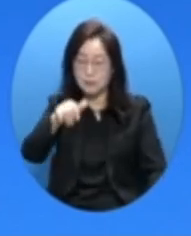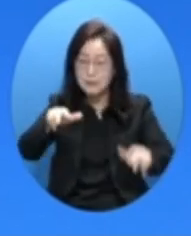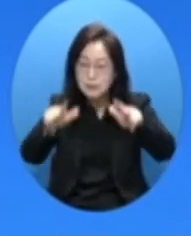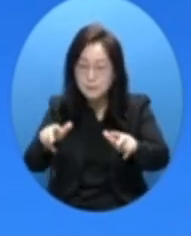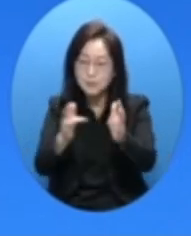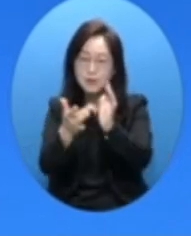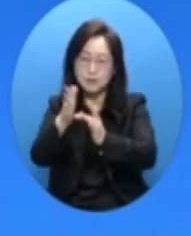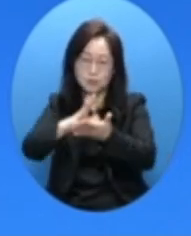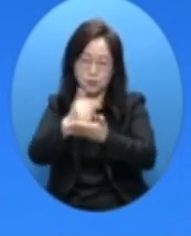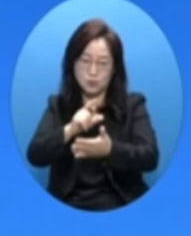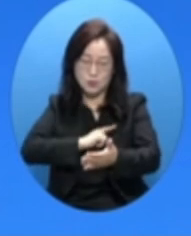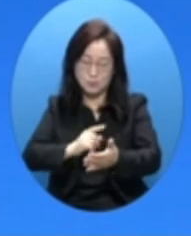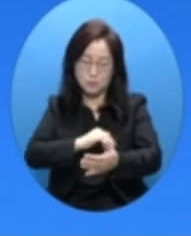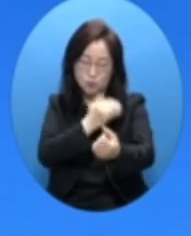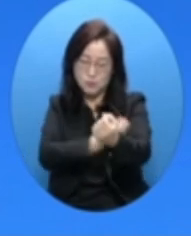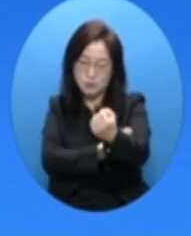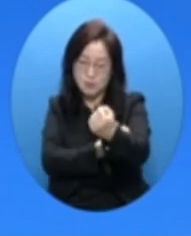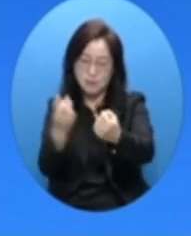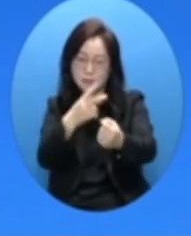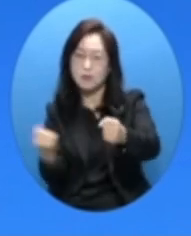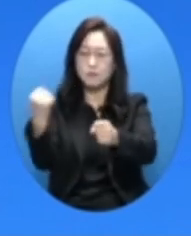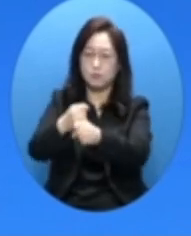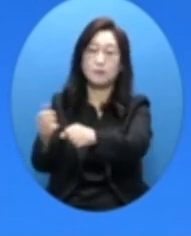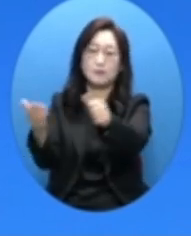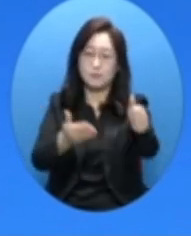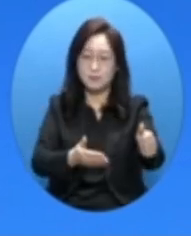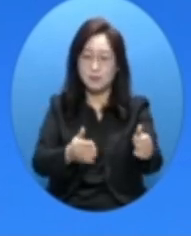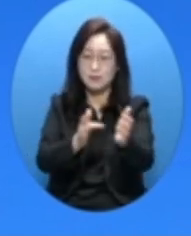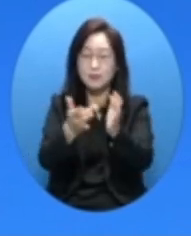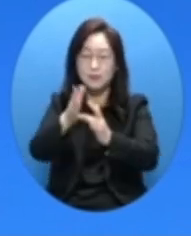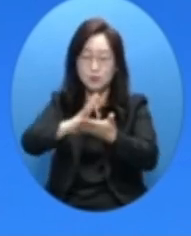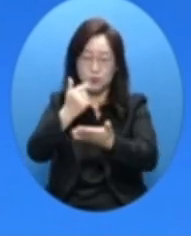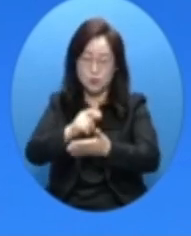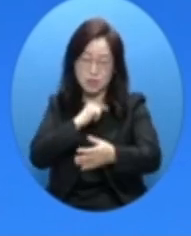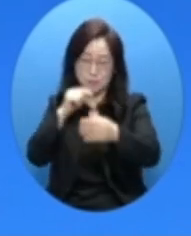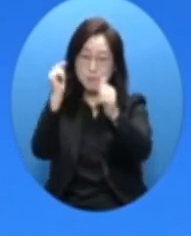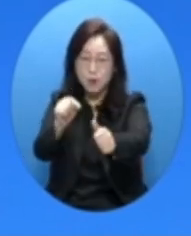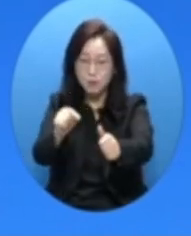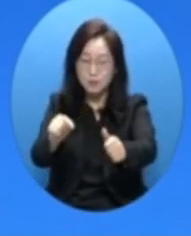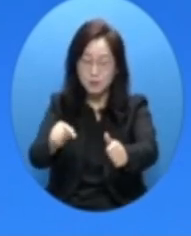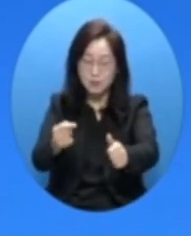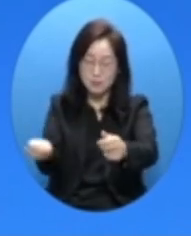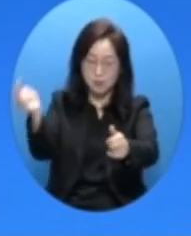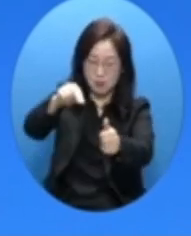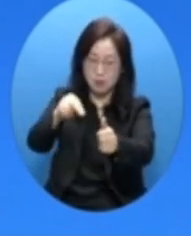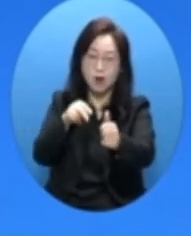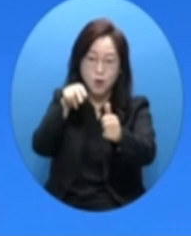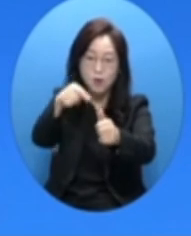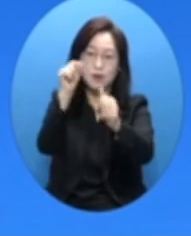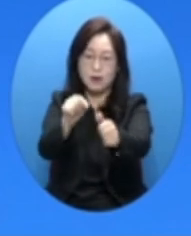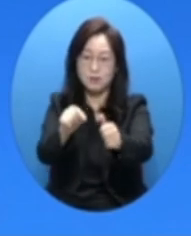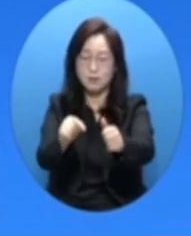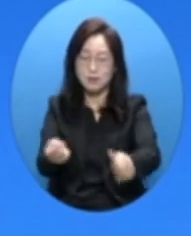권세를 회복하는 여러분 되기를 바랍니다 나사렛 예수 그리스도의 이름으로 면하니 일어나 걸어라